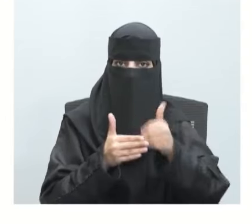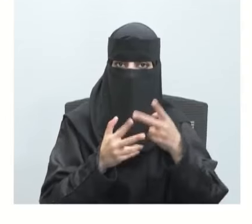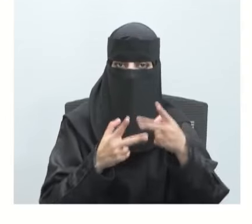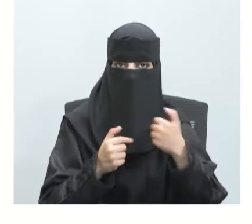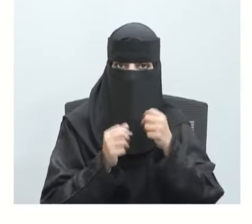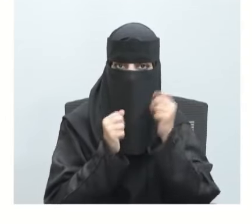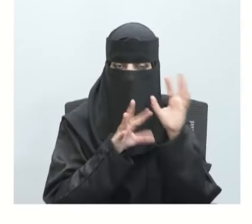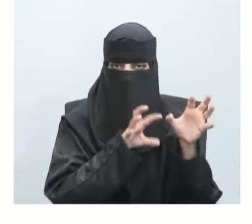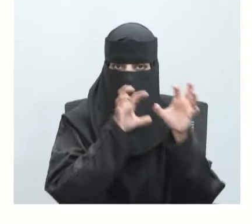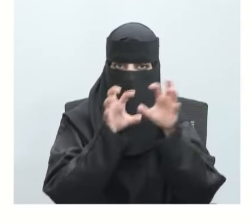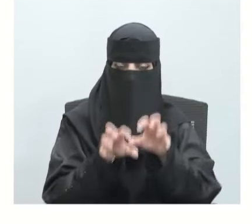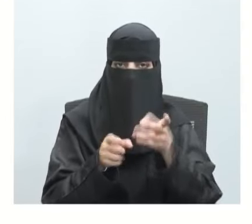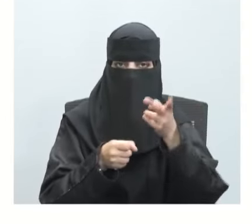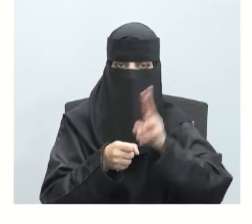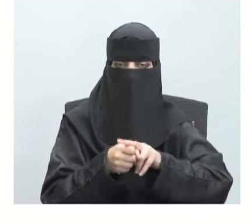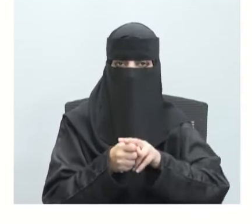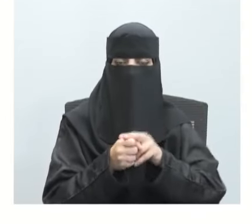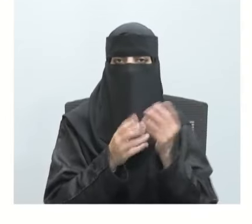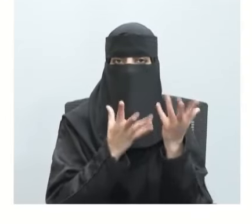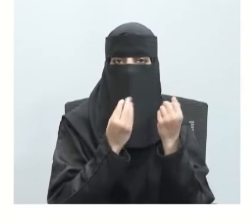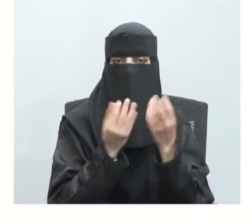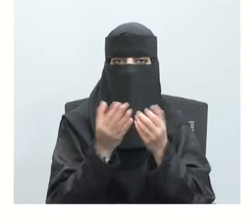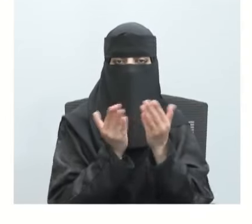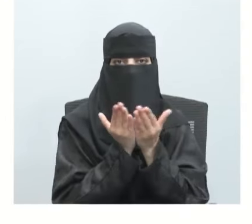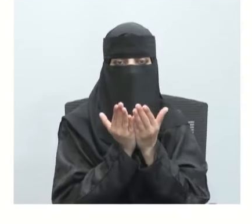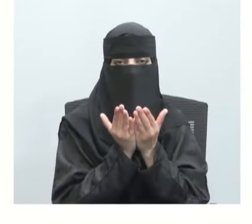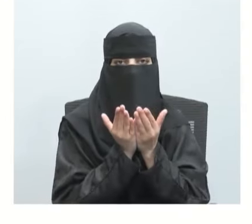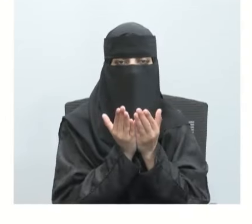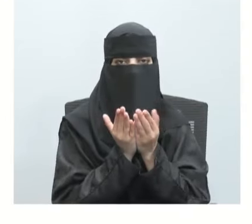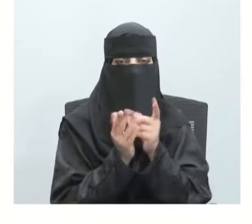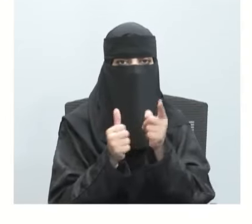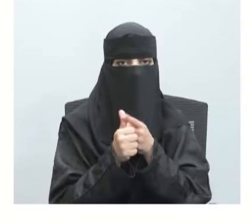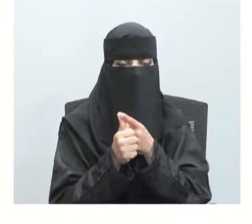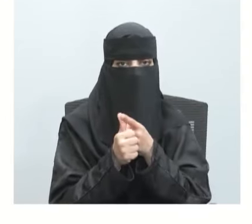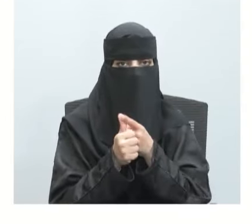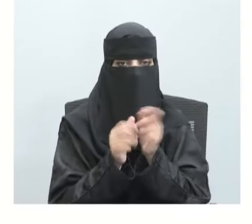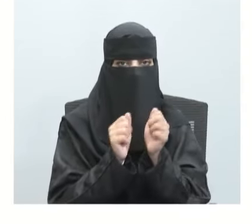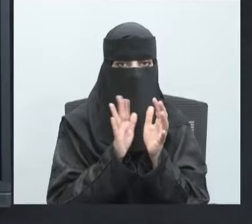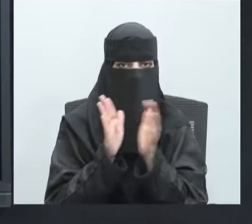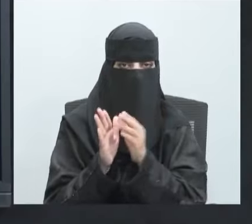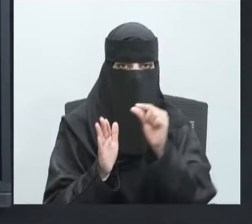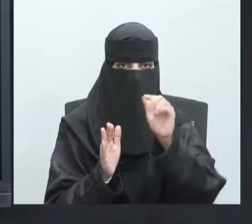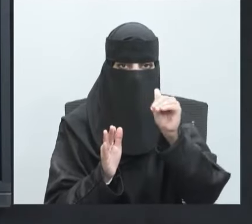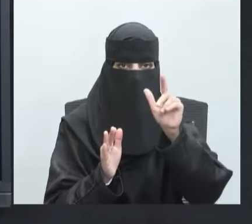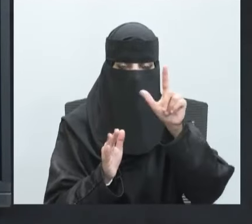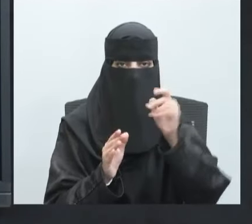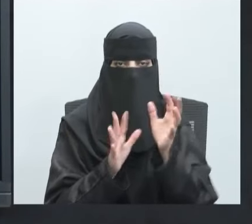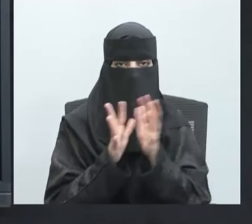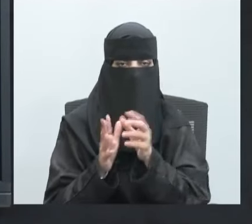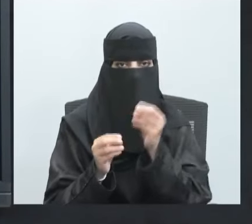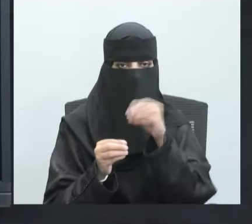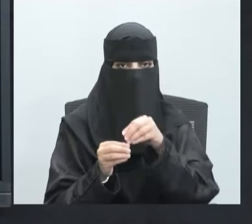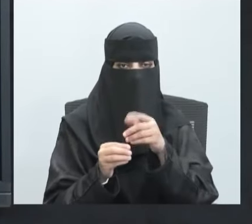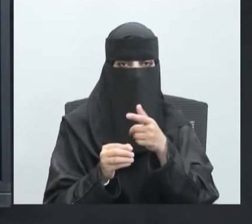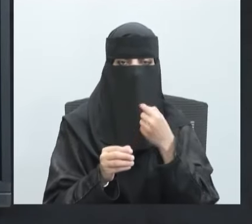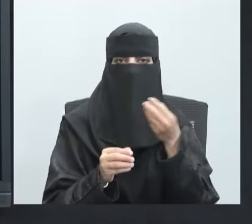ذلك نستذكر معكم ما اخذناه سابقا تحدثنا سابقا اولا عن الدخل و اثر زياده الدخل على